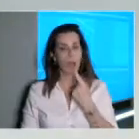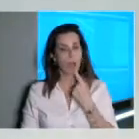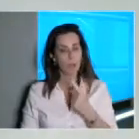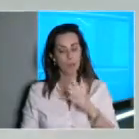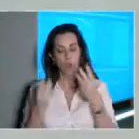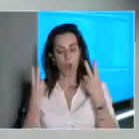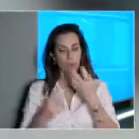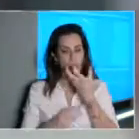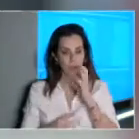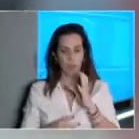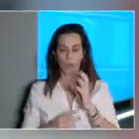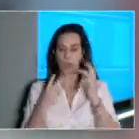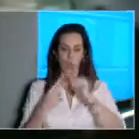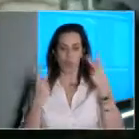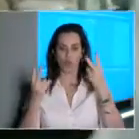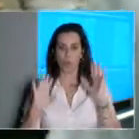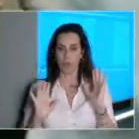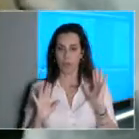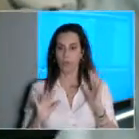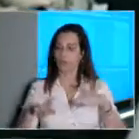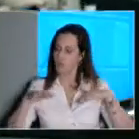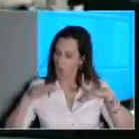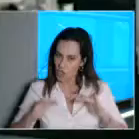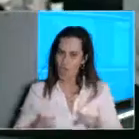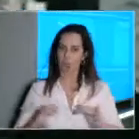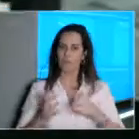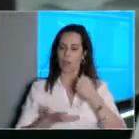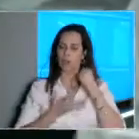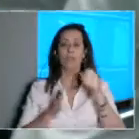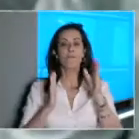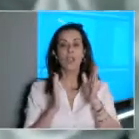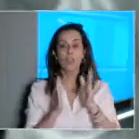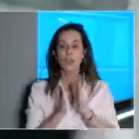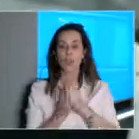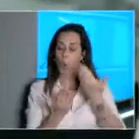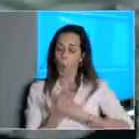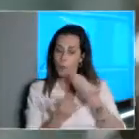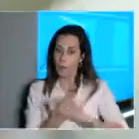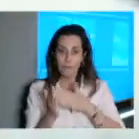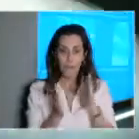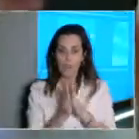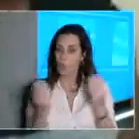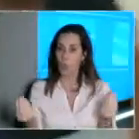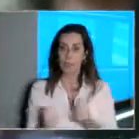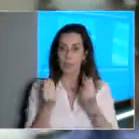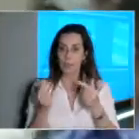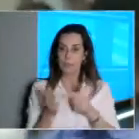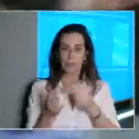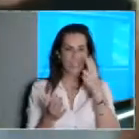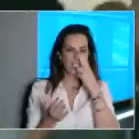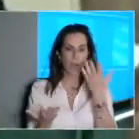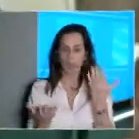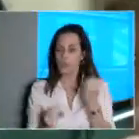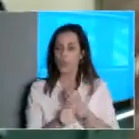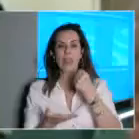טובה טבריה לפנינו, ישבנו על התקציב, ביקשנו חומרים, ביקשנו כלים כדי לנסות